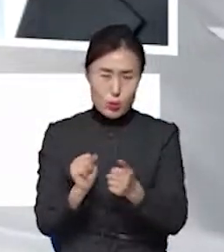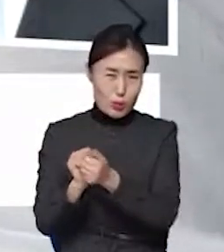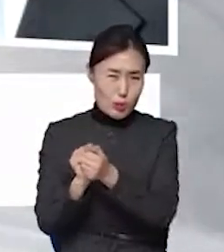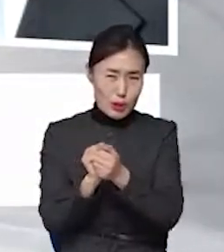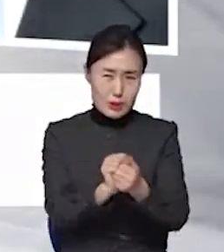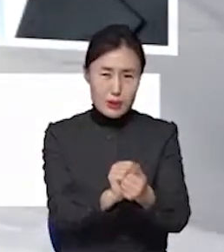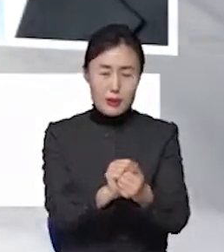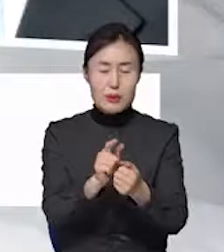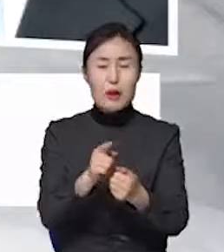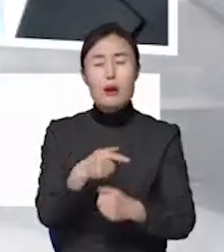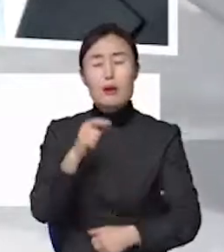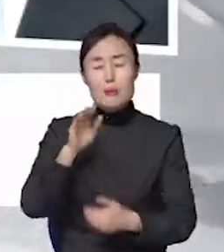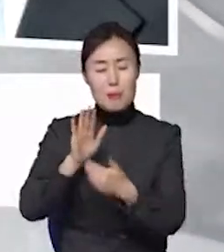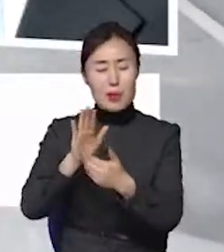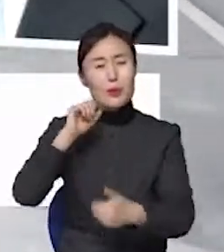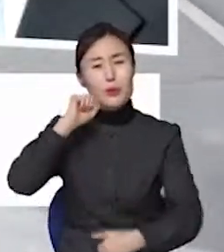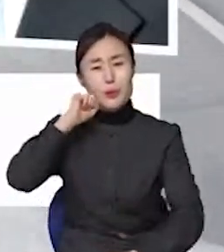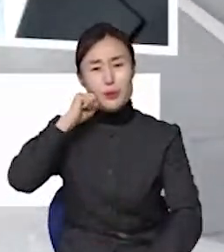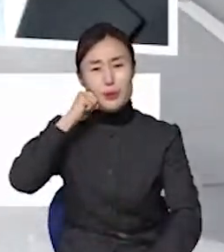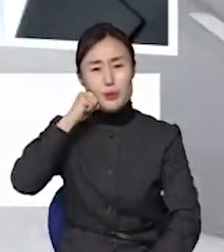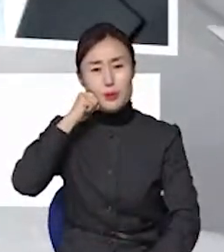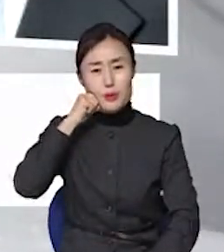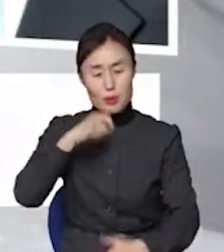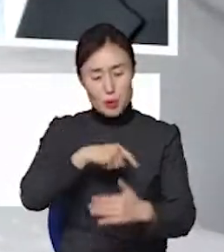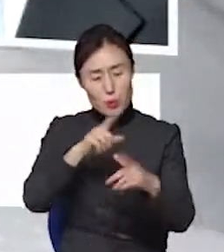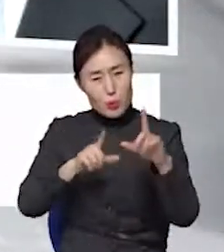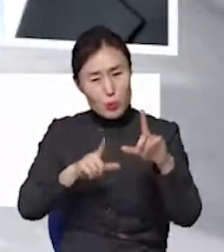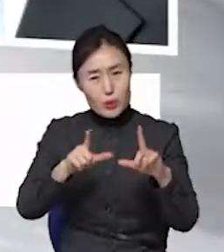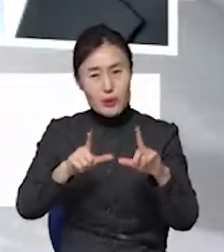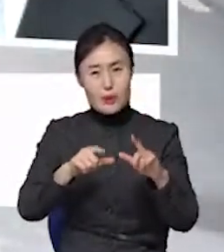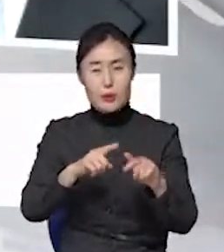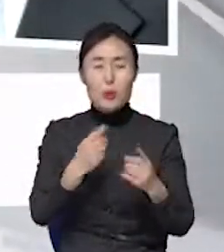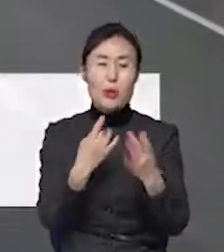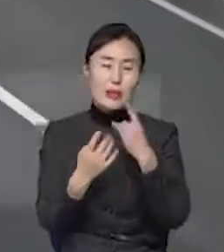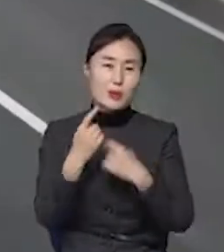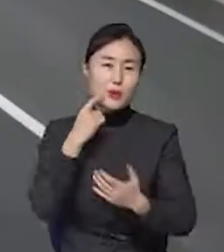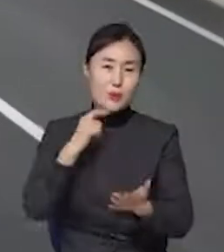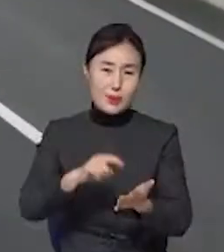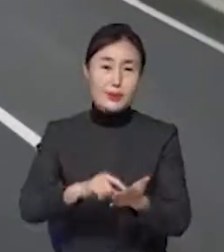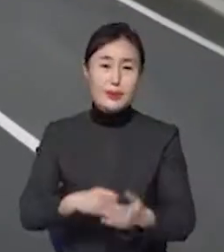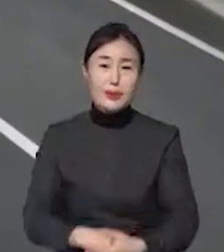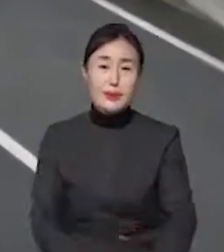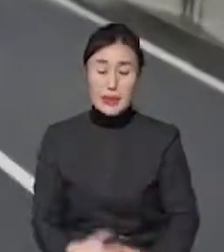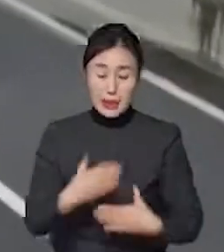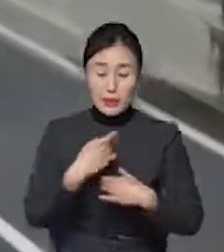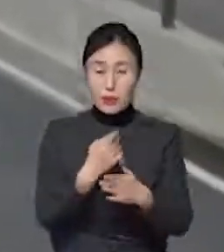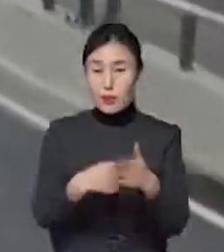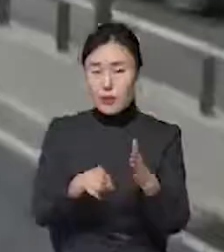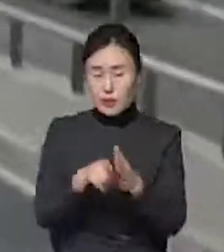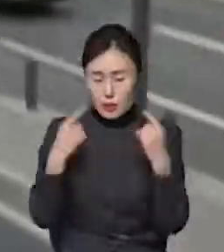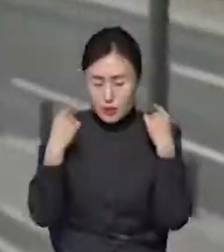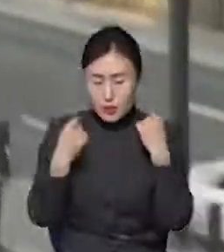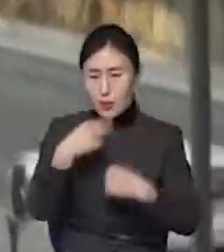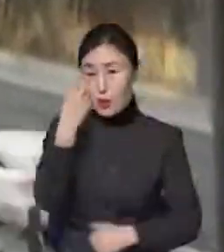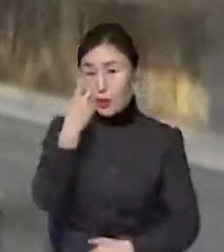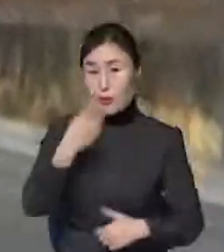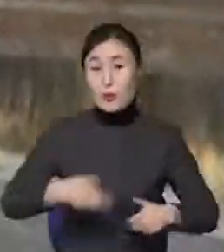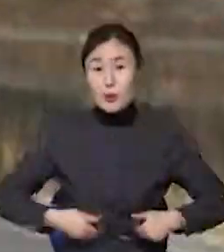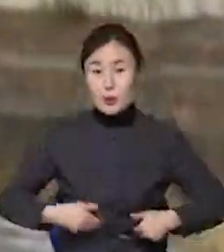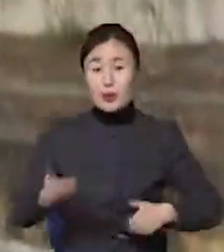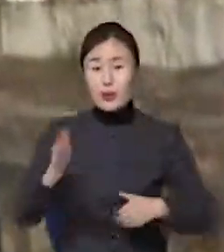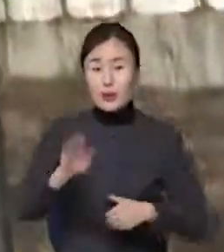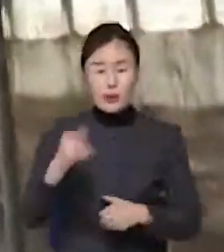거에도 상당히 어려움이 있는 이런 구조라고 할 수가 있겠습니다. 안전을 위한 정기적인 점검이